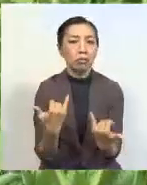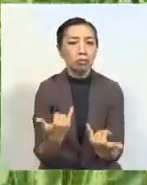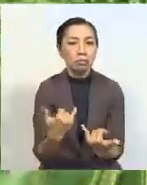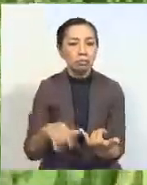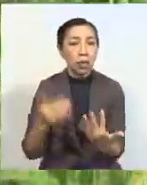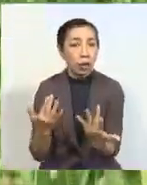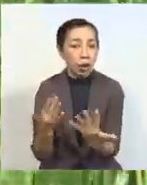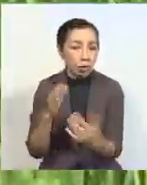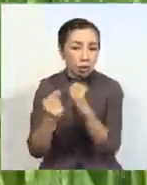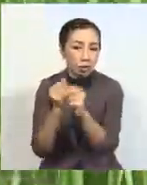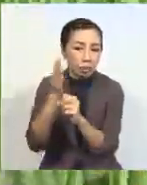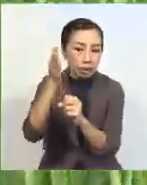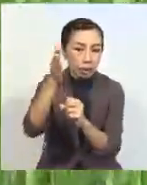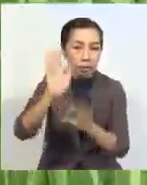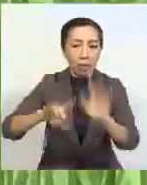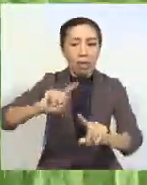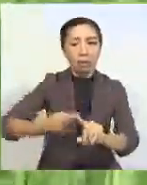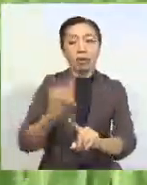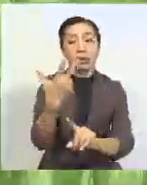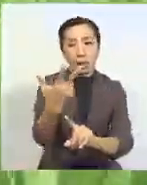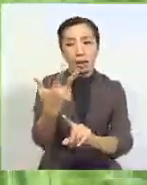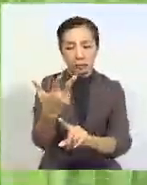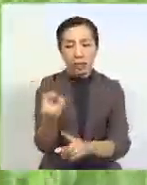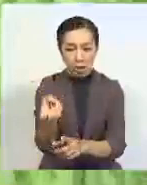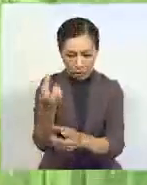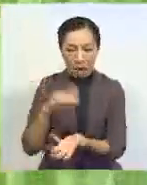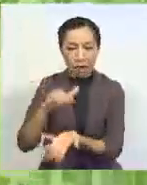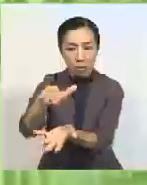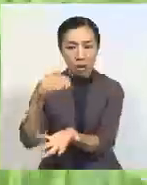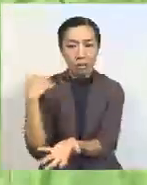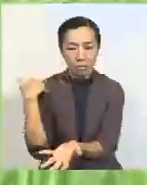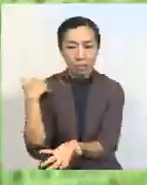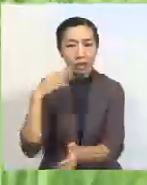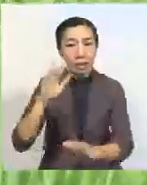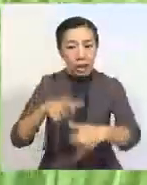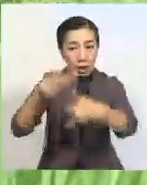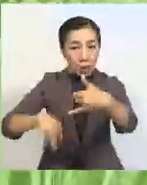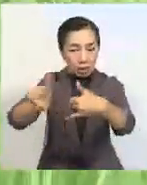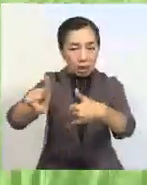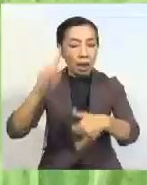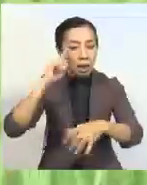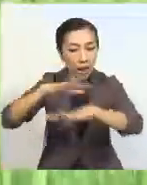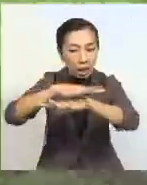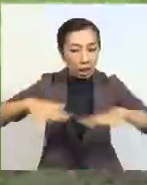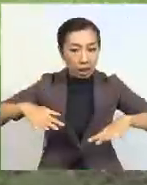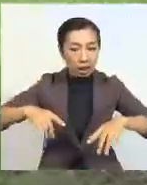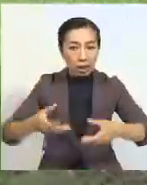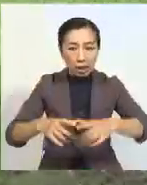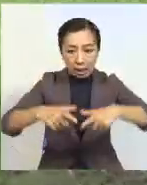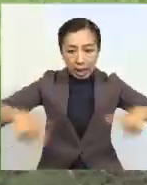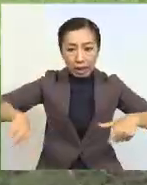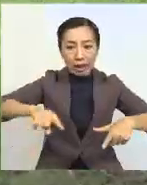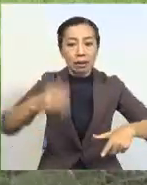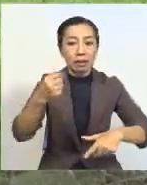อาจจะต้องรอถึงฤดูการผลิตหน้าก็คือประมาณเดือนมีนาคมแล้วก็จะได้รับนะคะไม่เกินคนละ10ไร่ค่ะไร่ละไม่เกิน10กิโลกรั